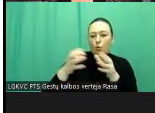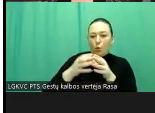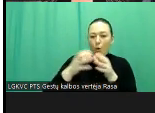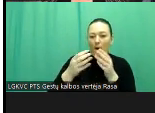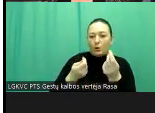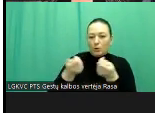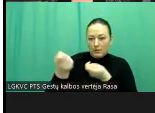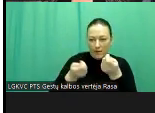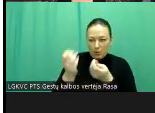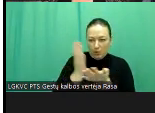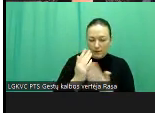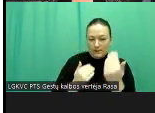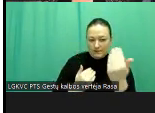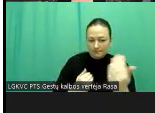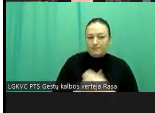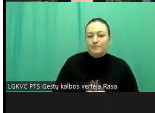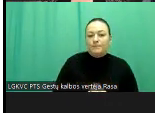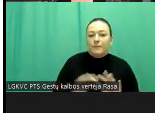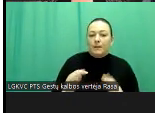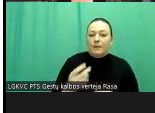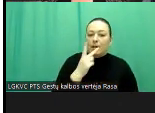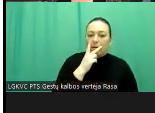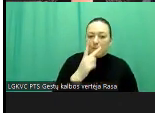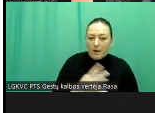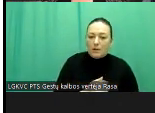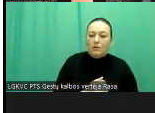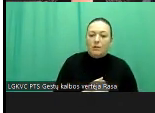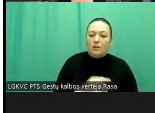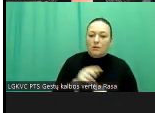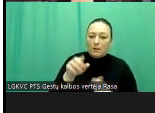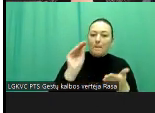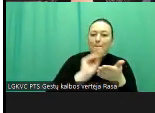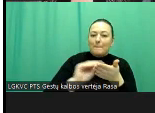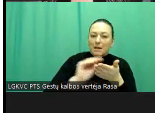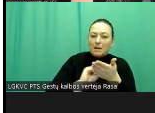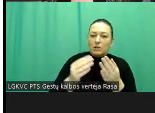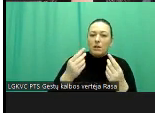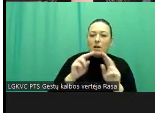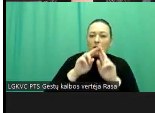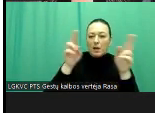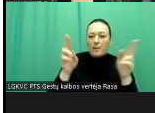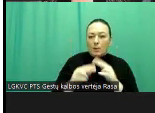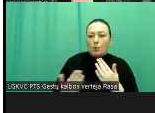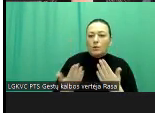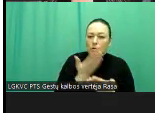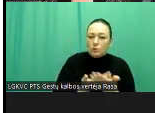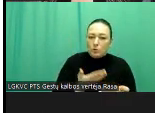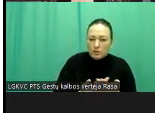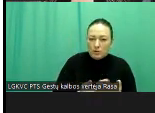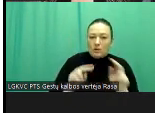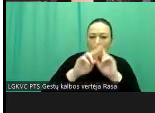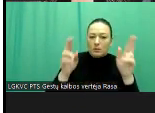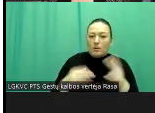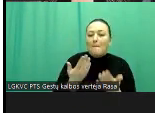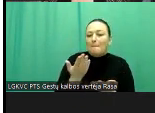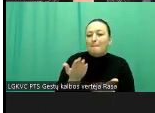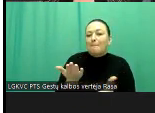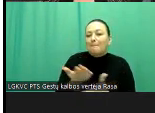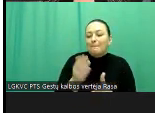vadovas. Ir kaip matote, iš to, kas parašytas, yra tarptautinis konsultantas, tarptautinis